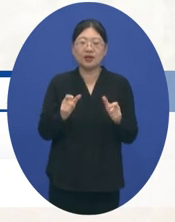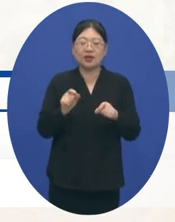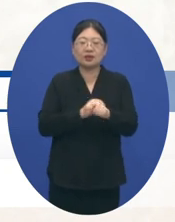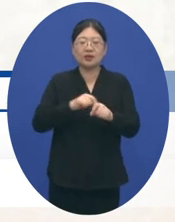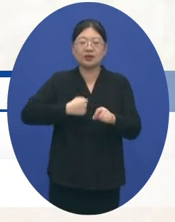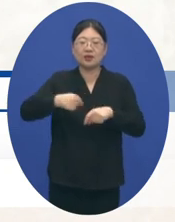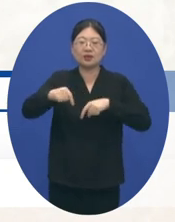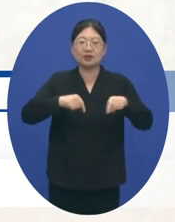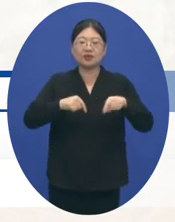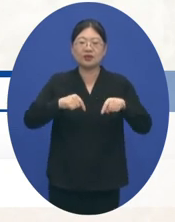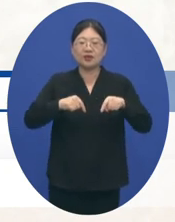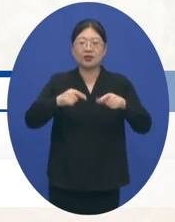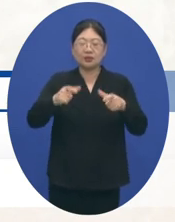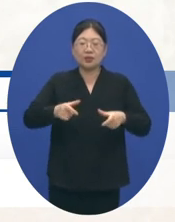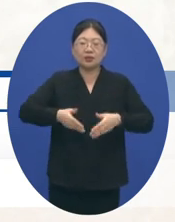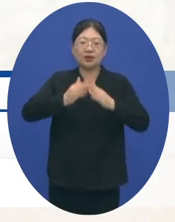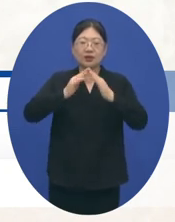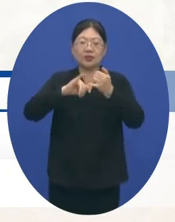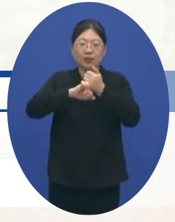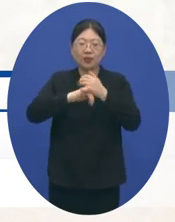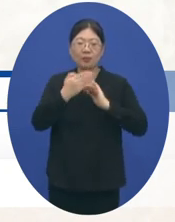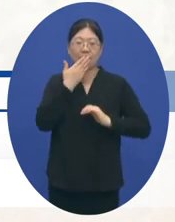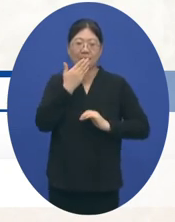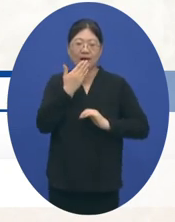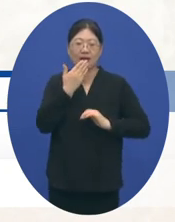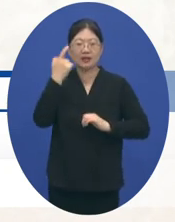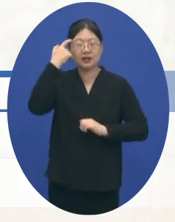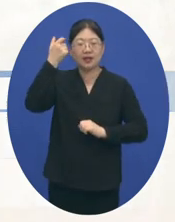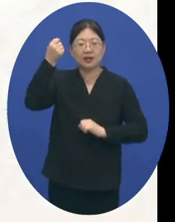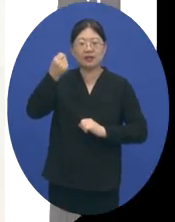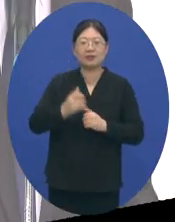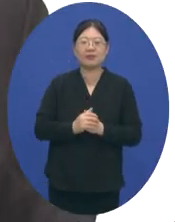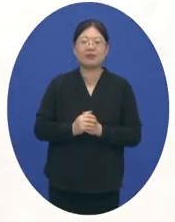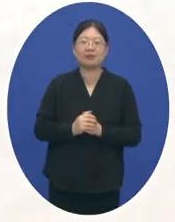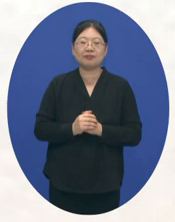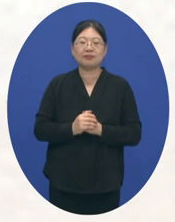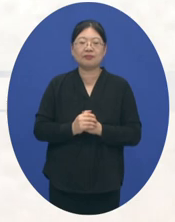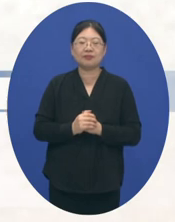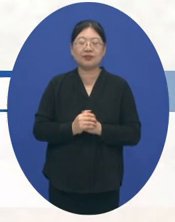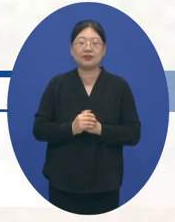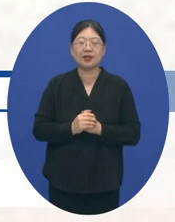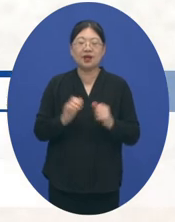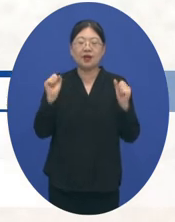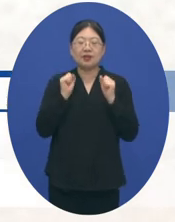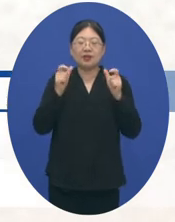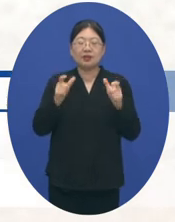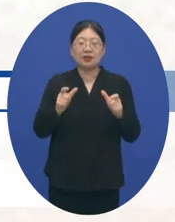특별자치도 신설을 반드시 할 수 있을 거라고 그렇게 생각하고 있습니다. 북부